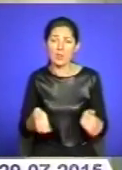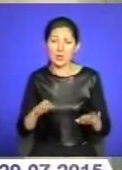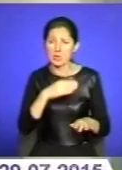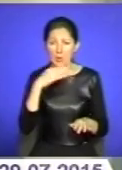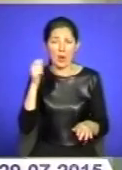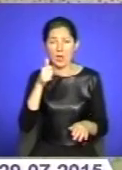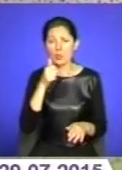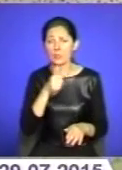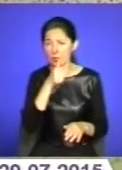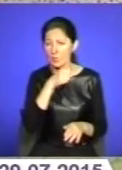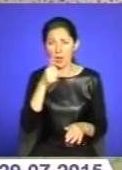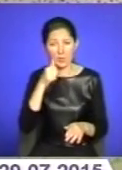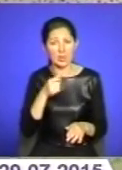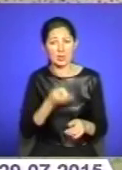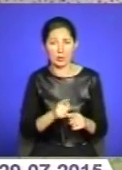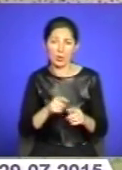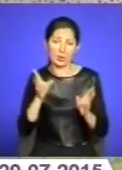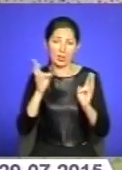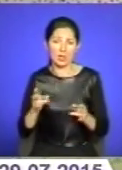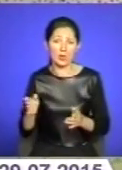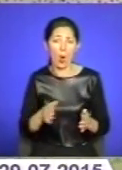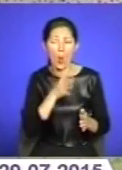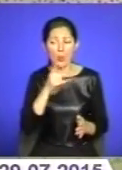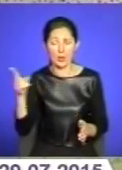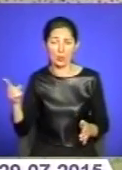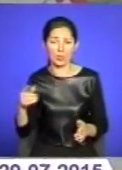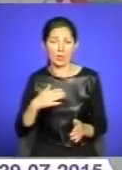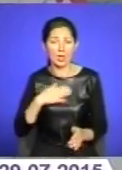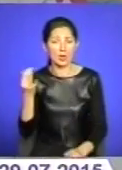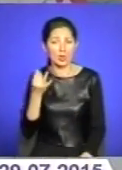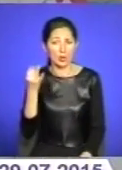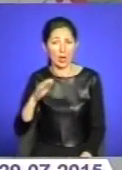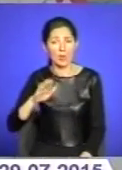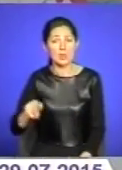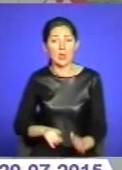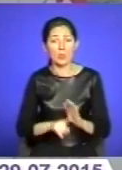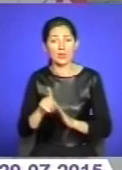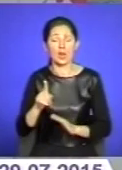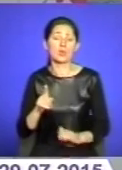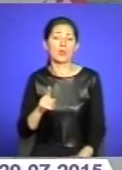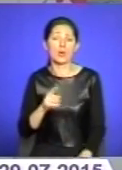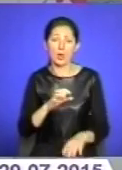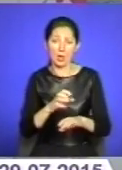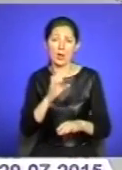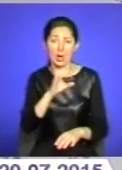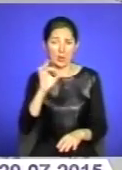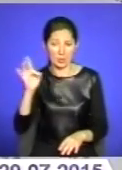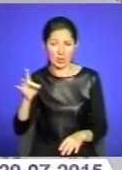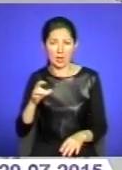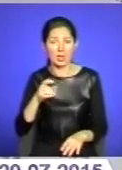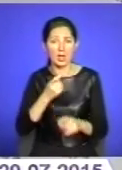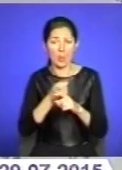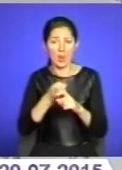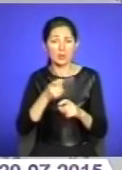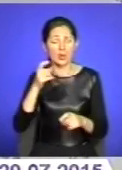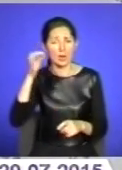нації. Це в першу чергу питання кордонів. Після початку радянсько-німецької союзницької війни воно для Радянського Союзу якось